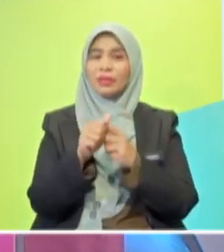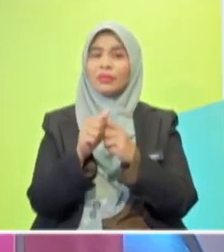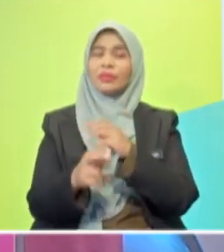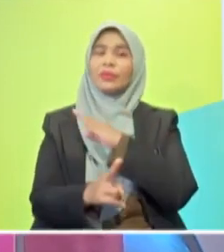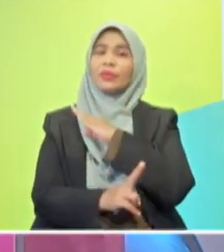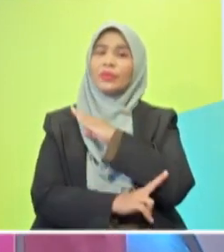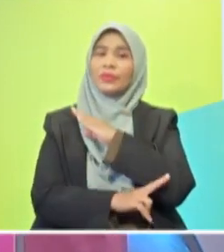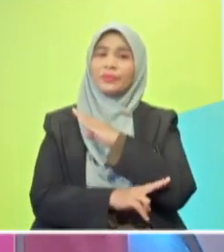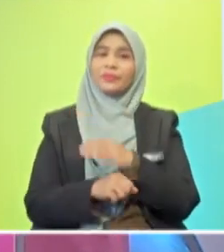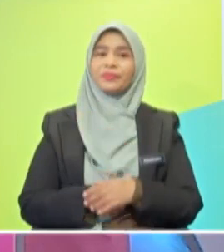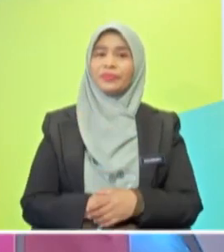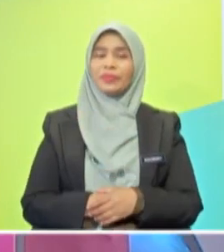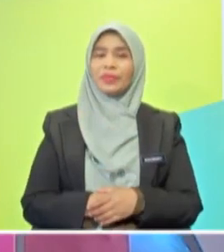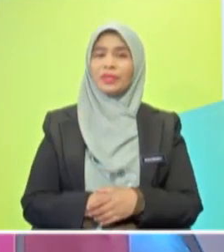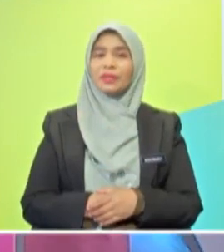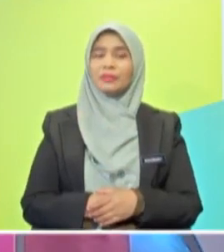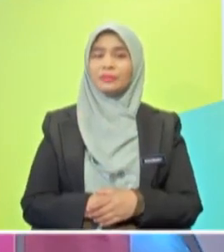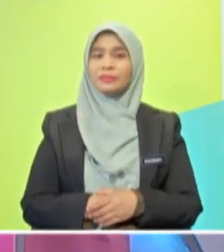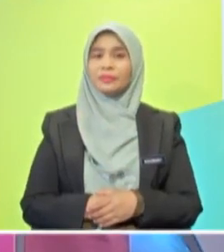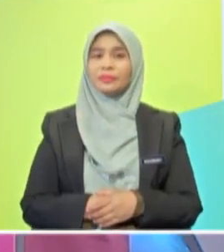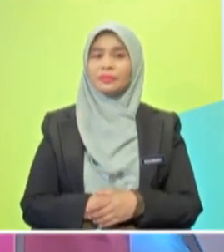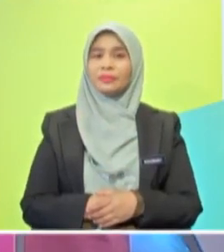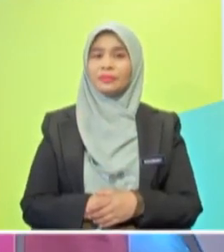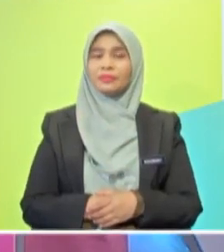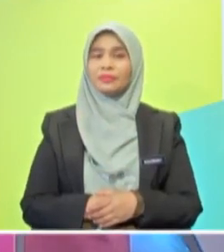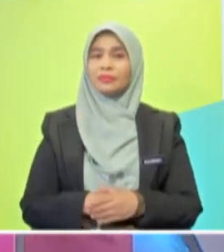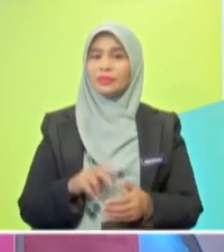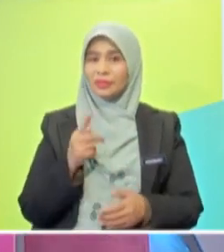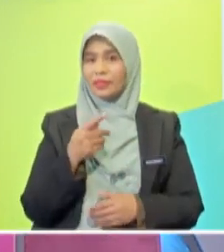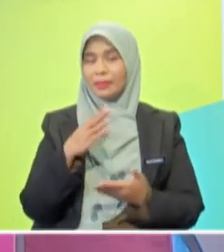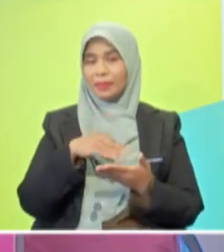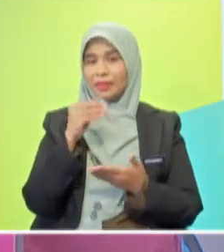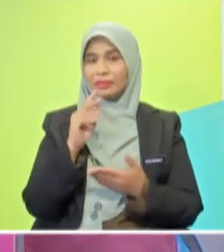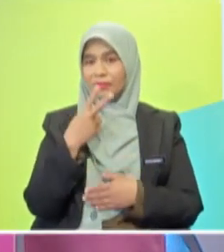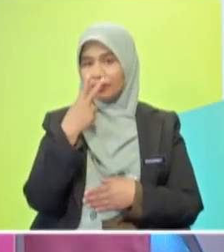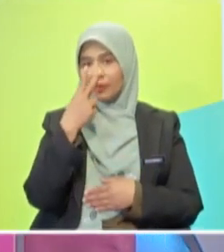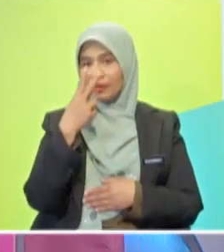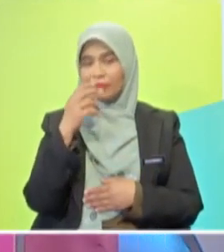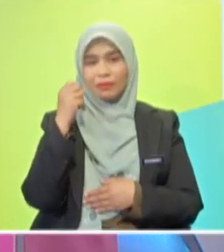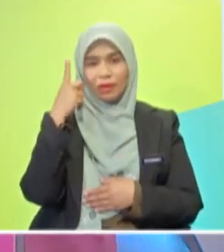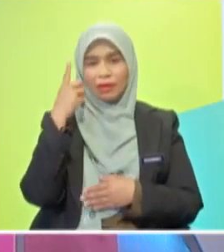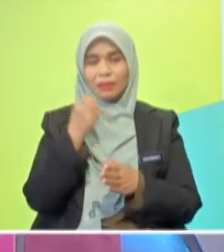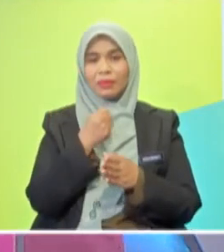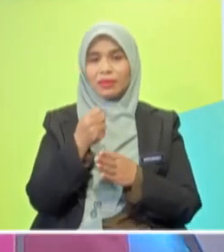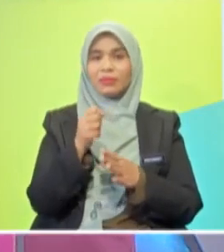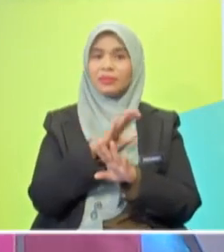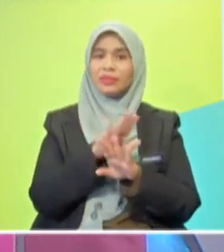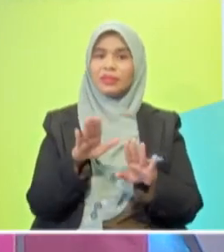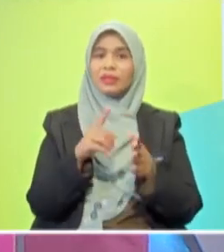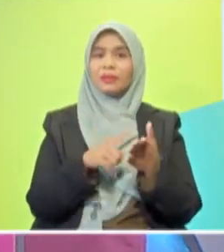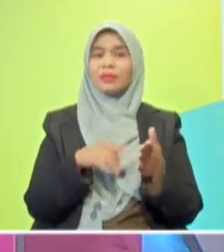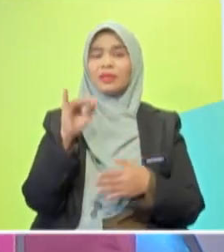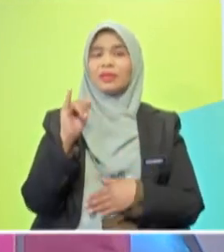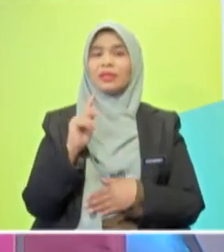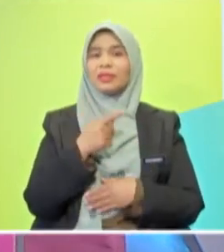seterusnya Ustazah nak tanya lagi. Ha, kita belajar, kita tengok. Kita belajar, kita lihat. Ha, faham ke tak apa yang kita,